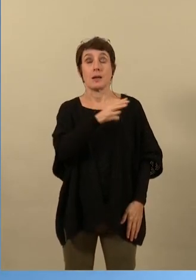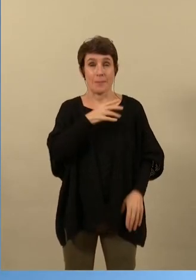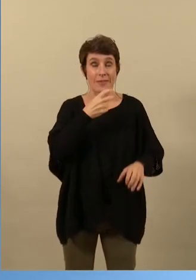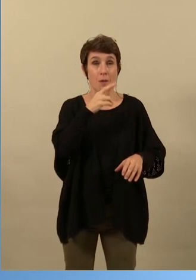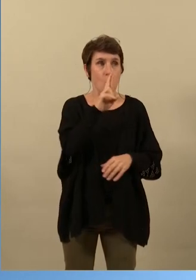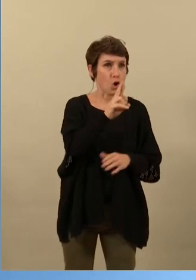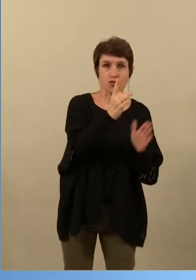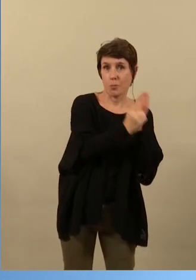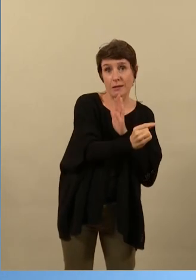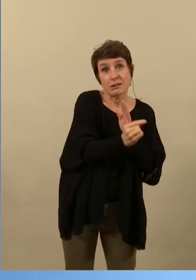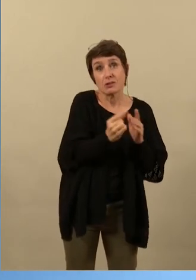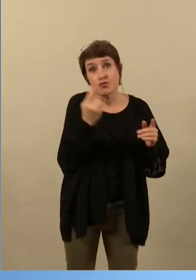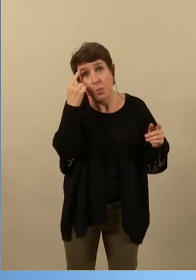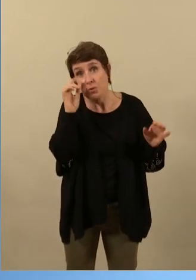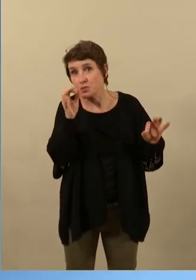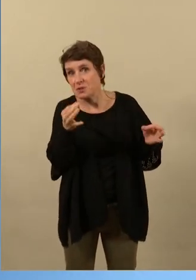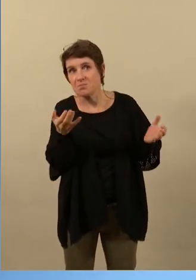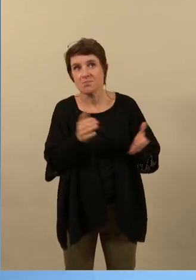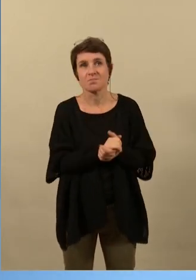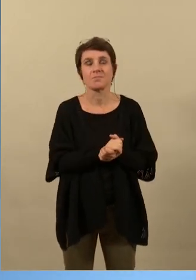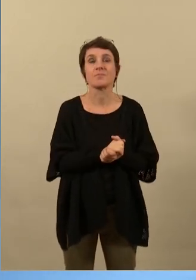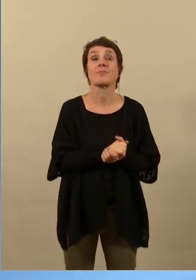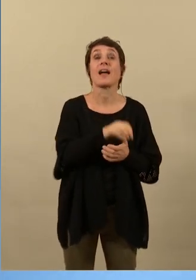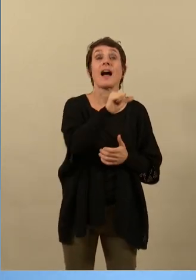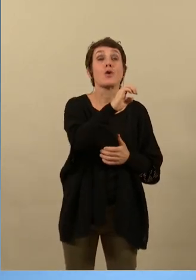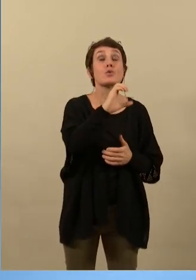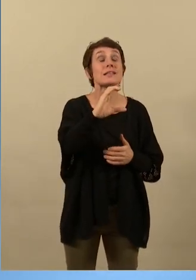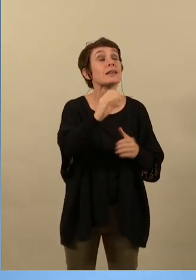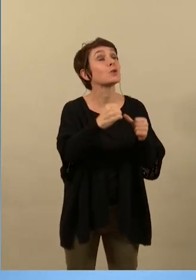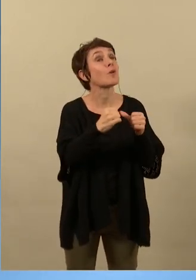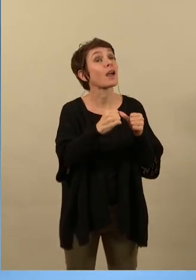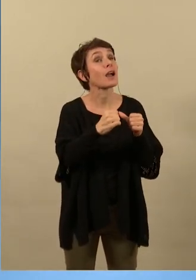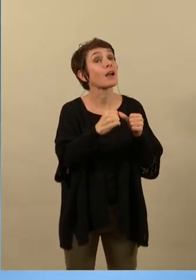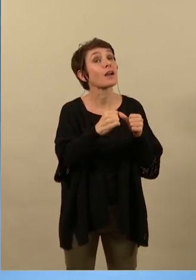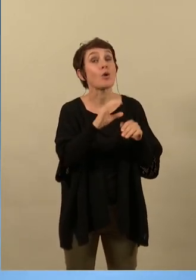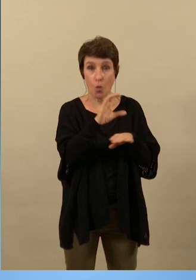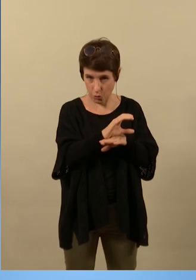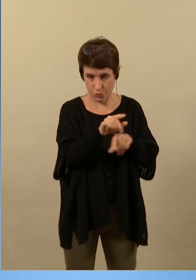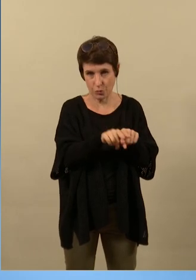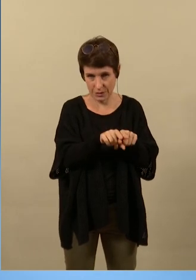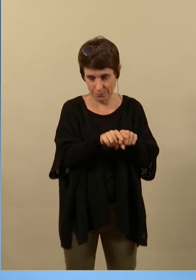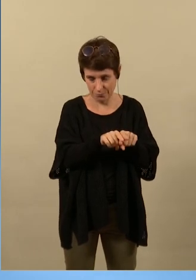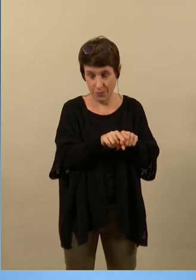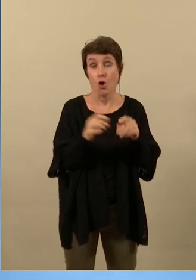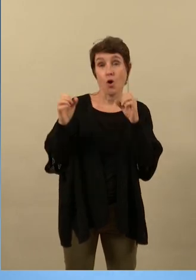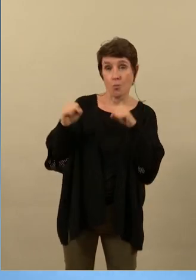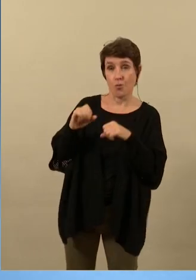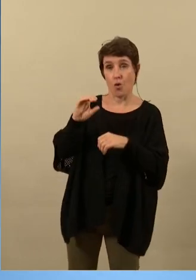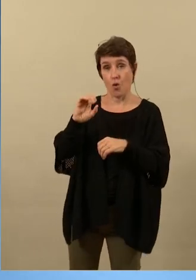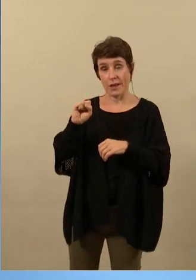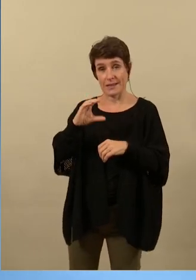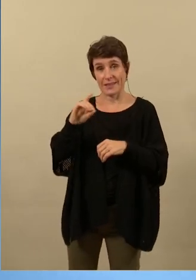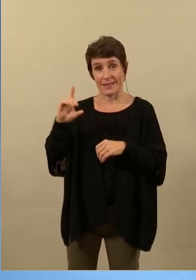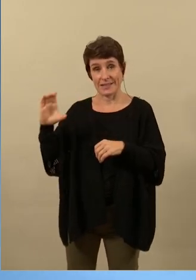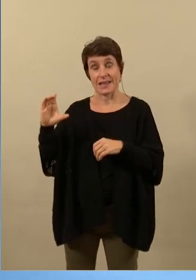roche est parti j'imagine oui AEC vous faites quoi contre contre également qui vote pour osddc ce